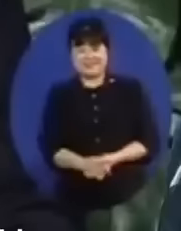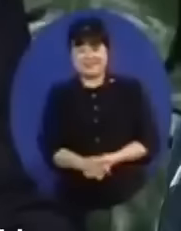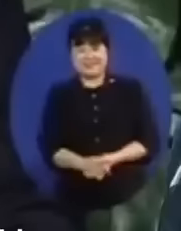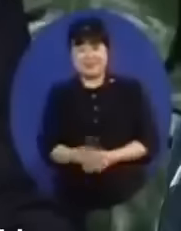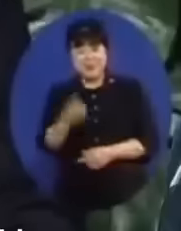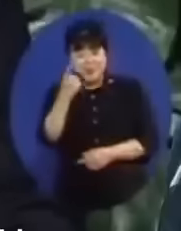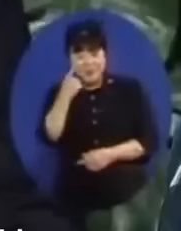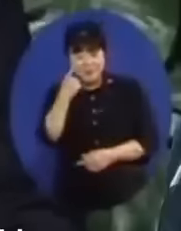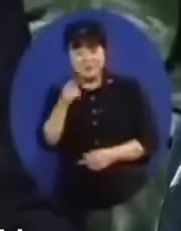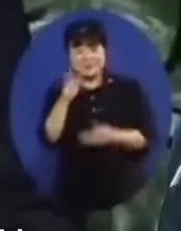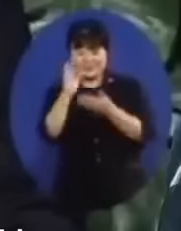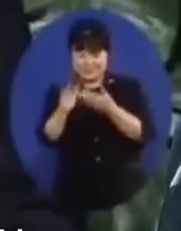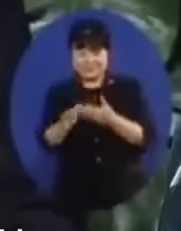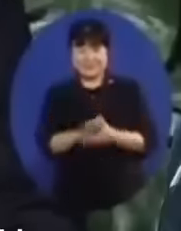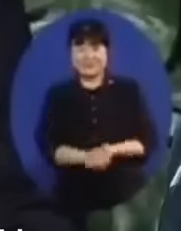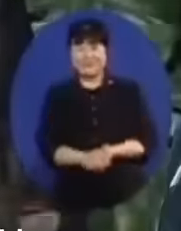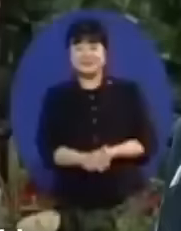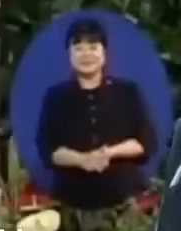그 후